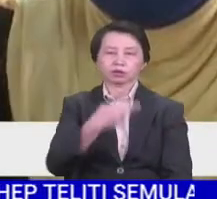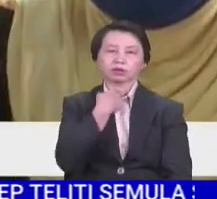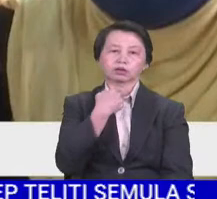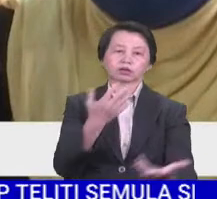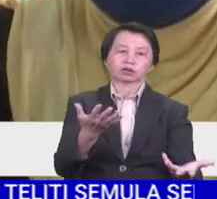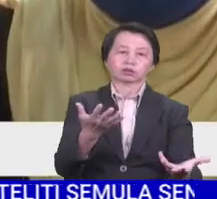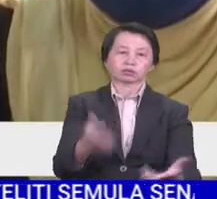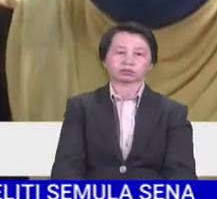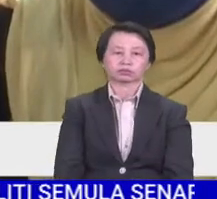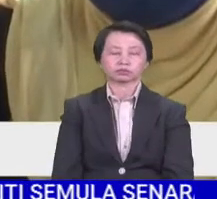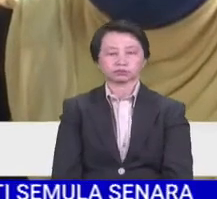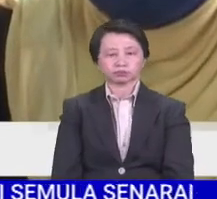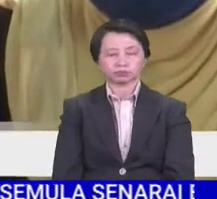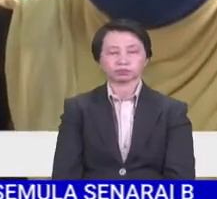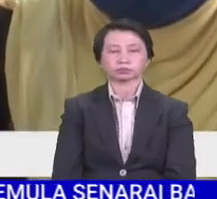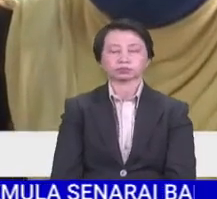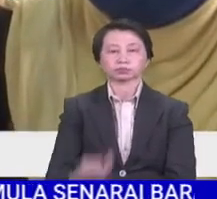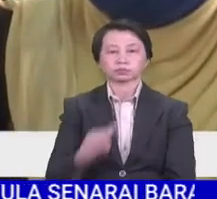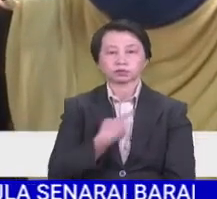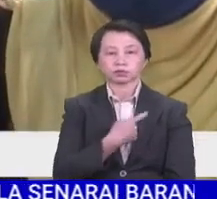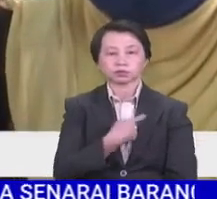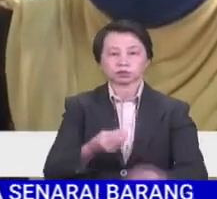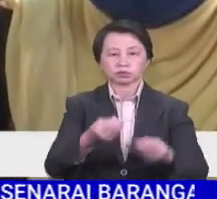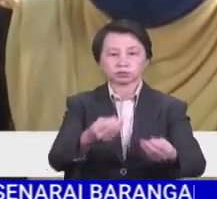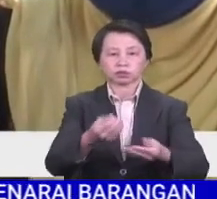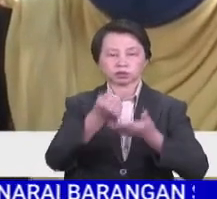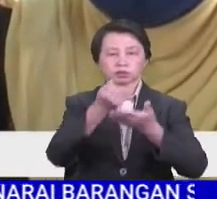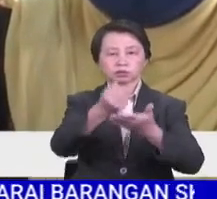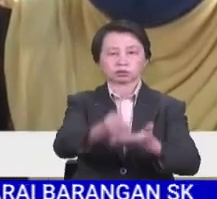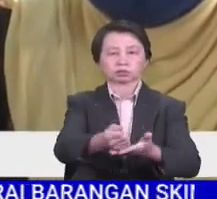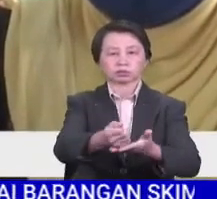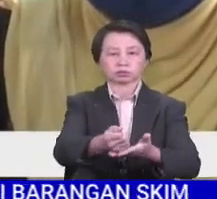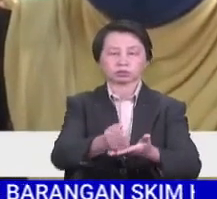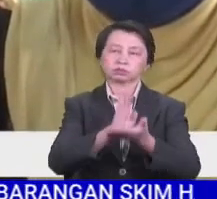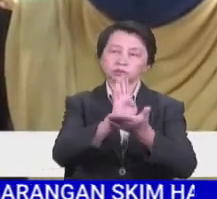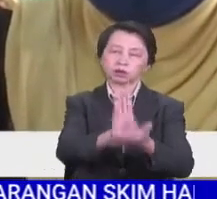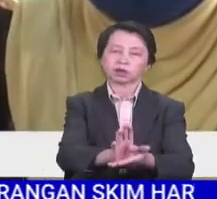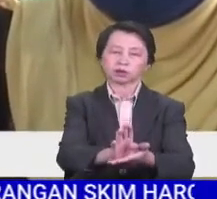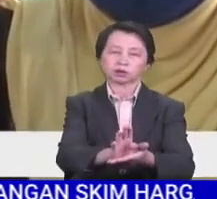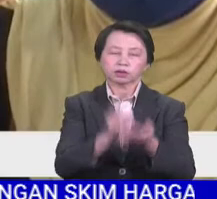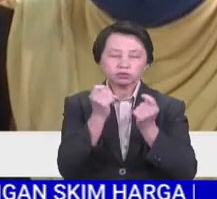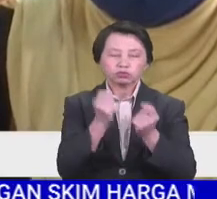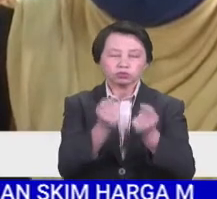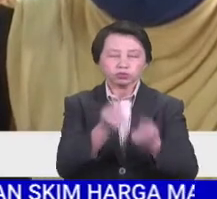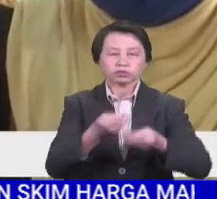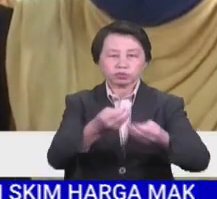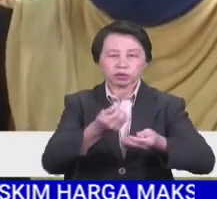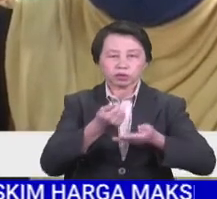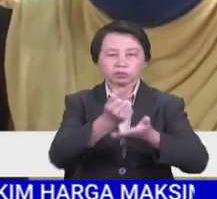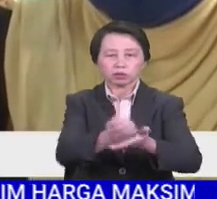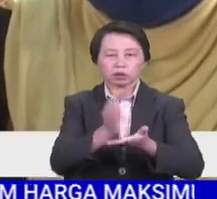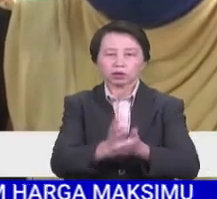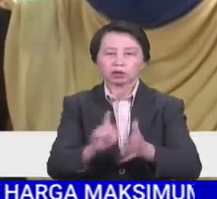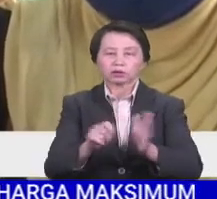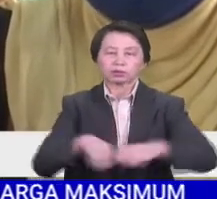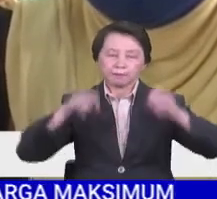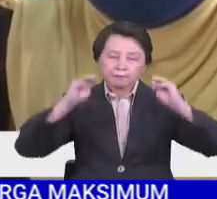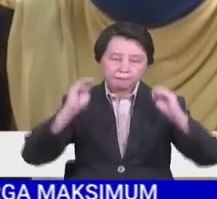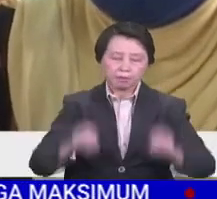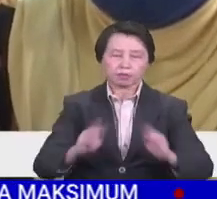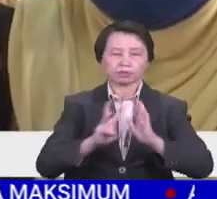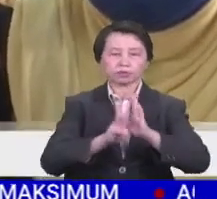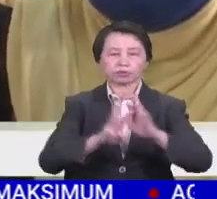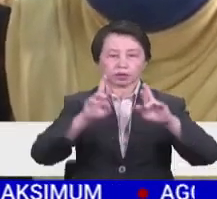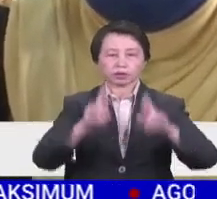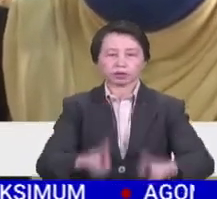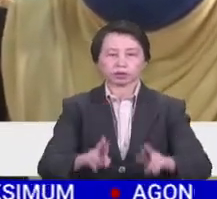terkesan kita beri bantuan a upaya yang termampu oleh wakil rakyat